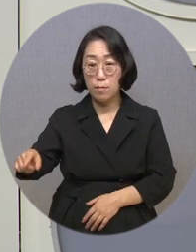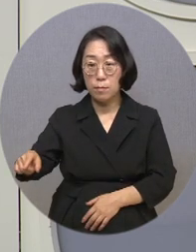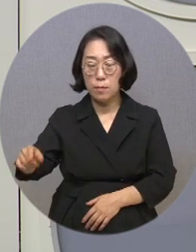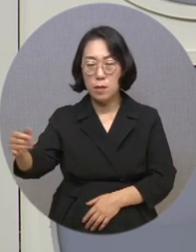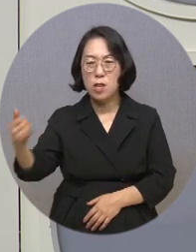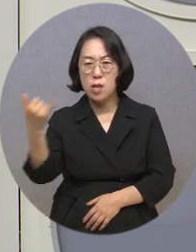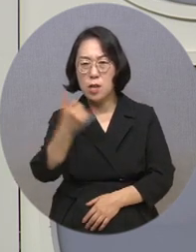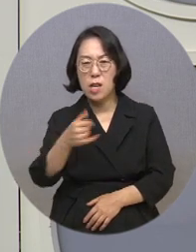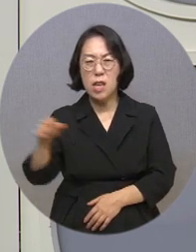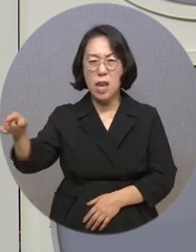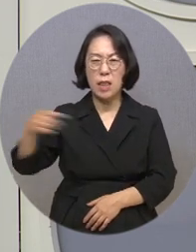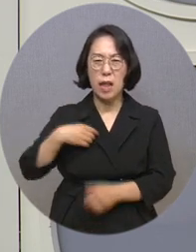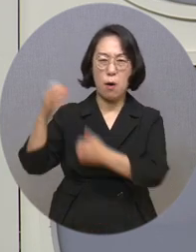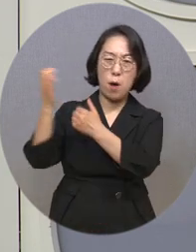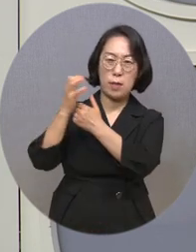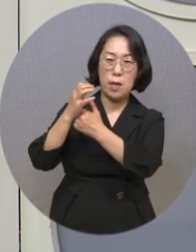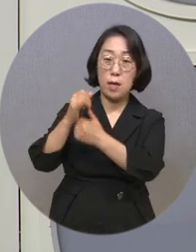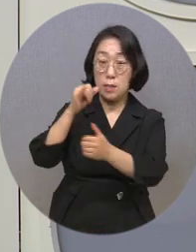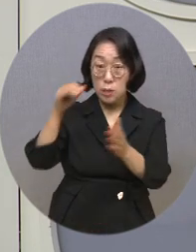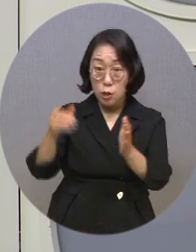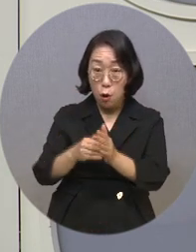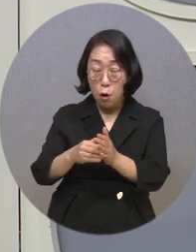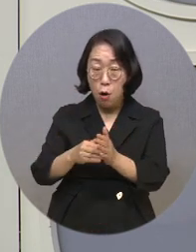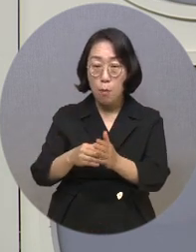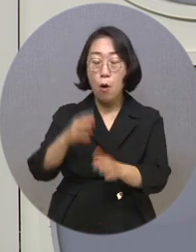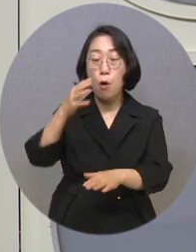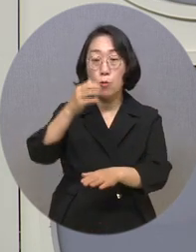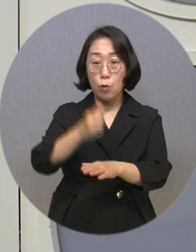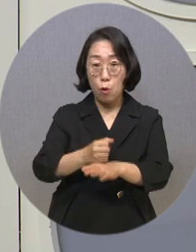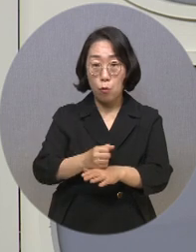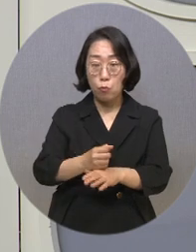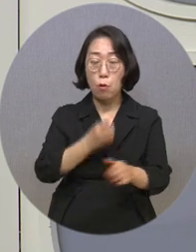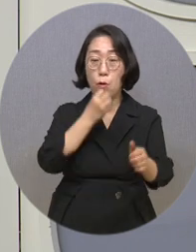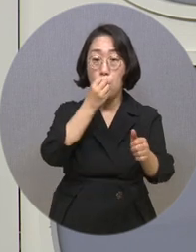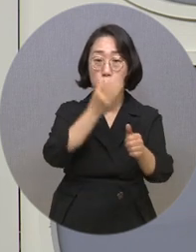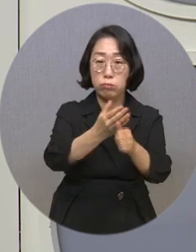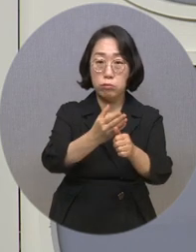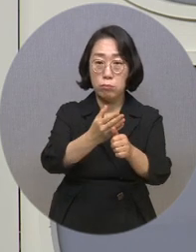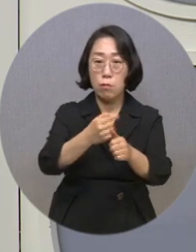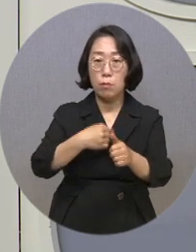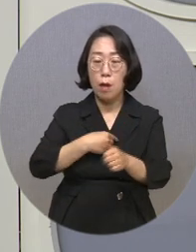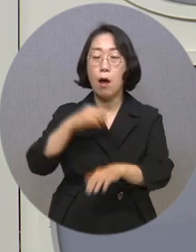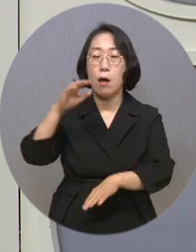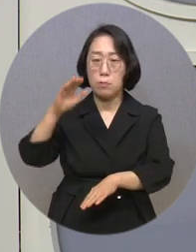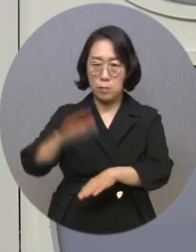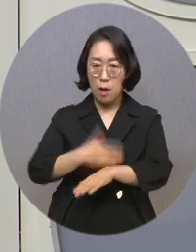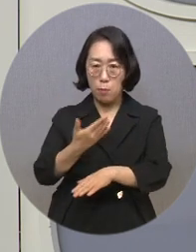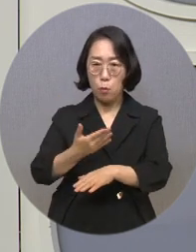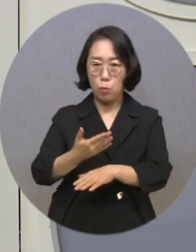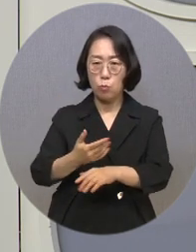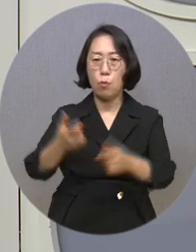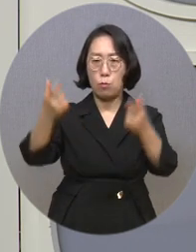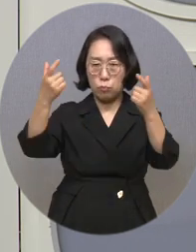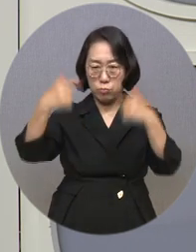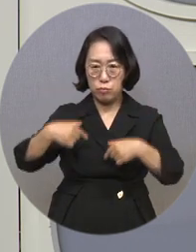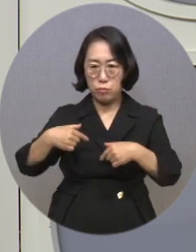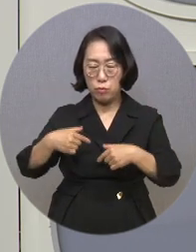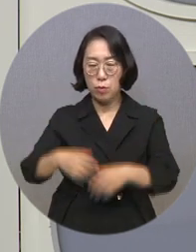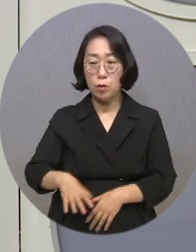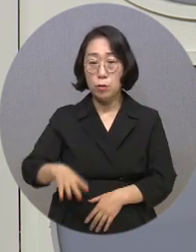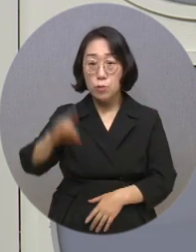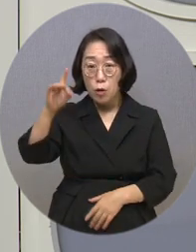전화를 했다. 그럼 그건 우리가 노인학대를 걸려요. 그러니까 이게 그래서 저희들은 새로운 직원이